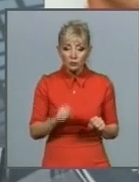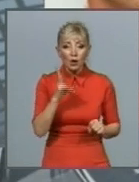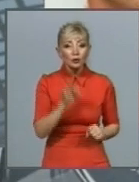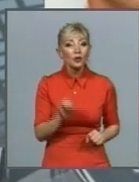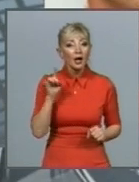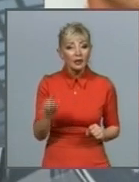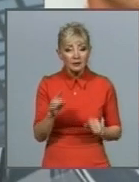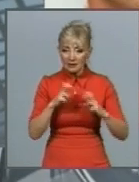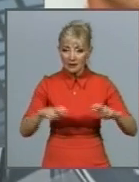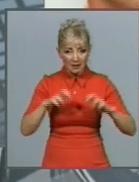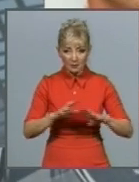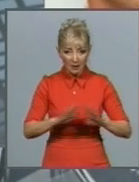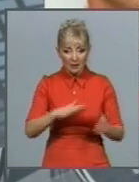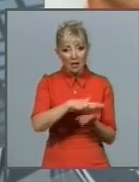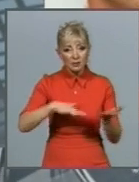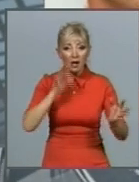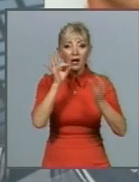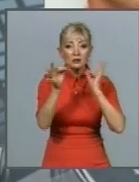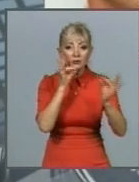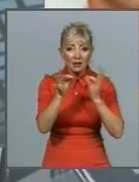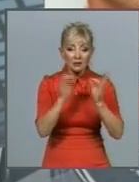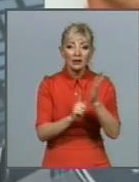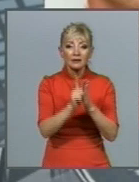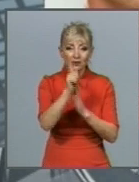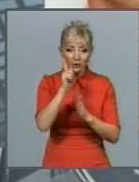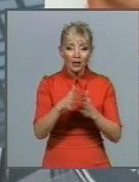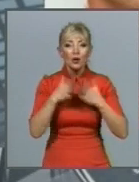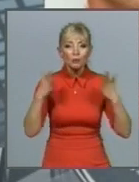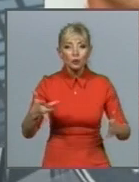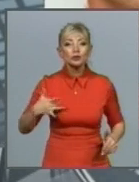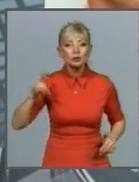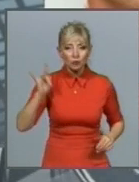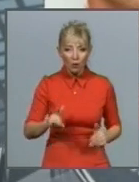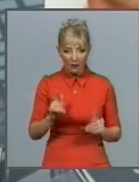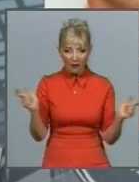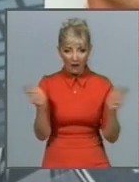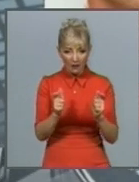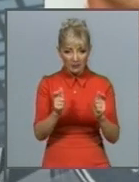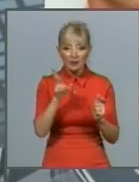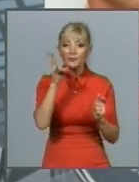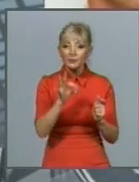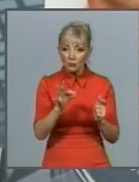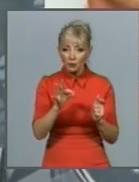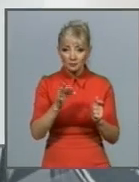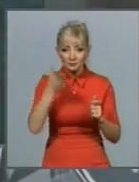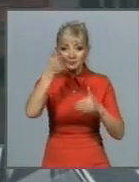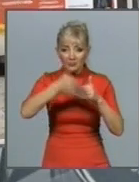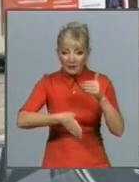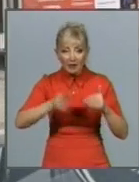не розглядалися. Тривають консультації щодо запровадження більш жорсткого карантину. Але фінальних дат